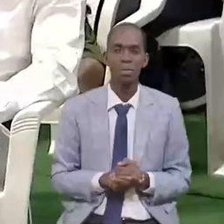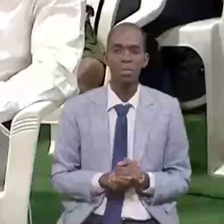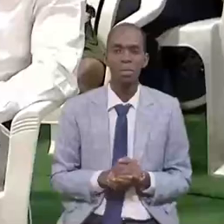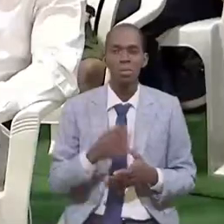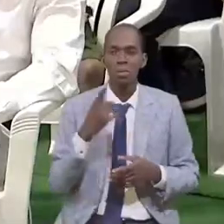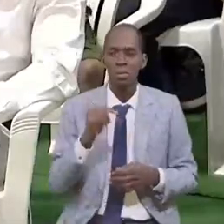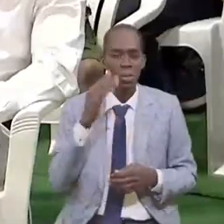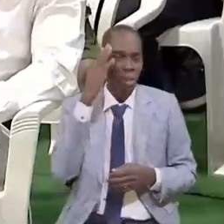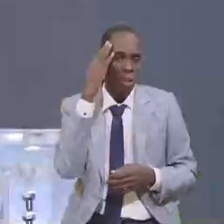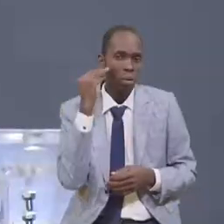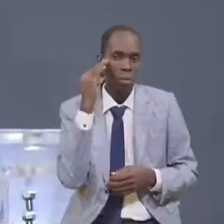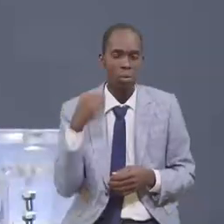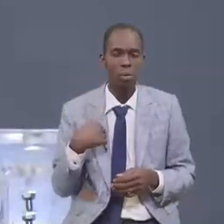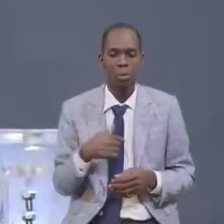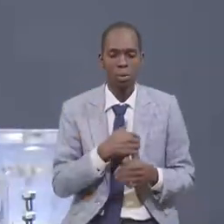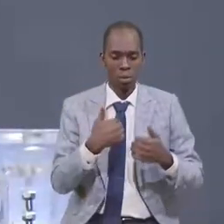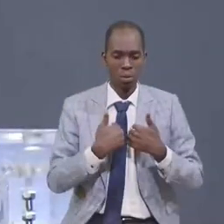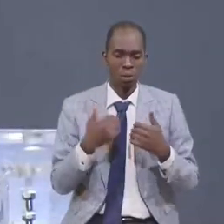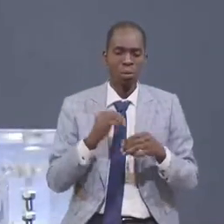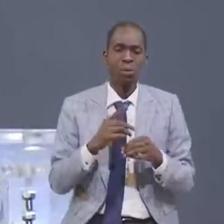Les expériences que nous avons dans le Seigneur.